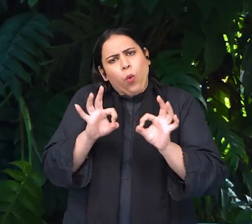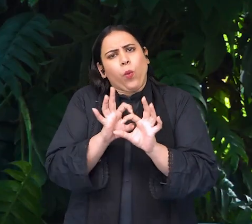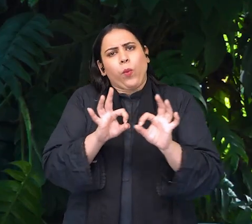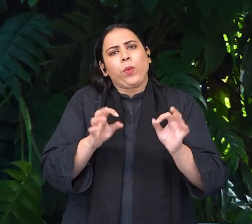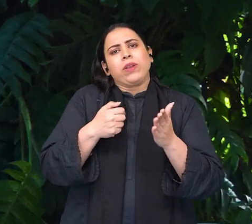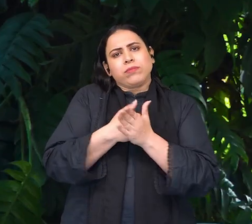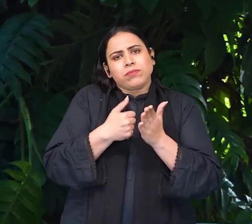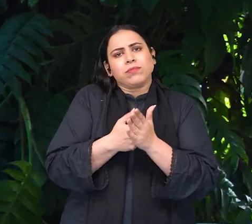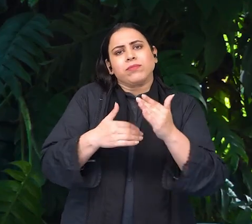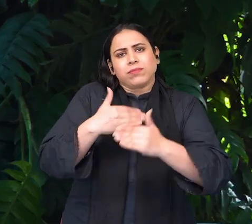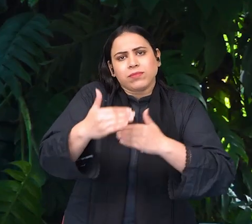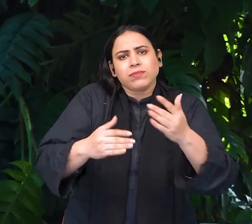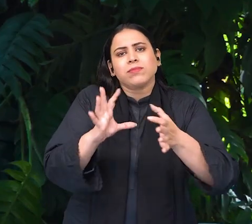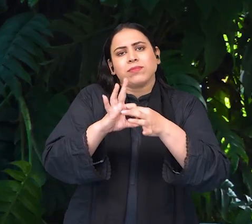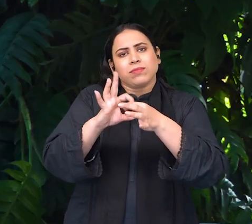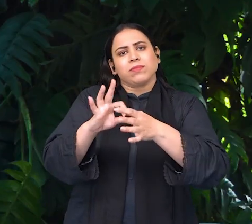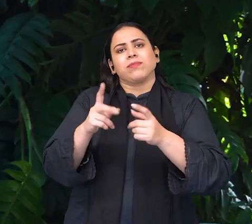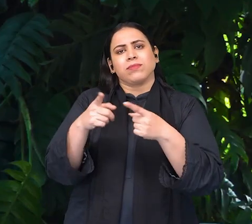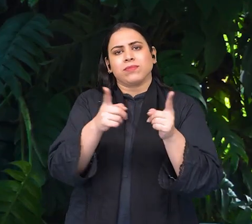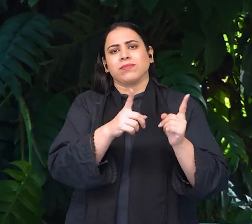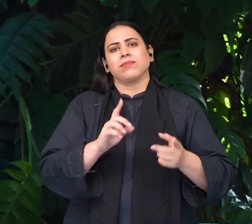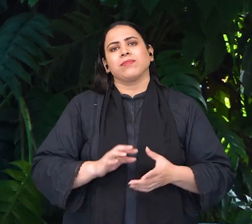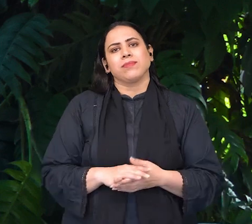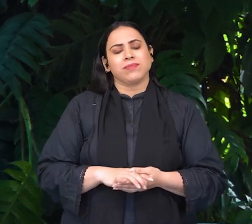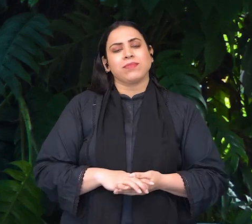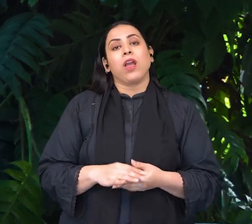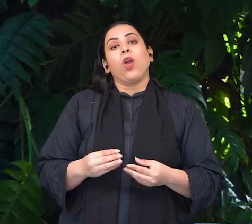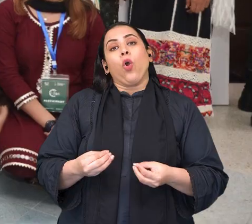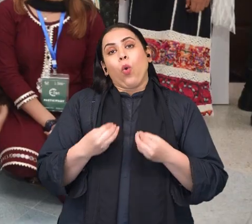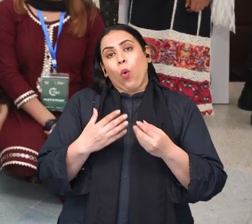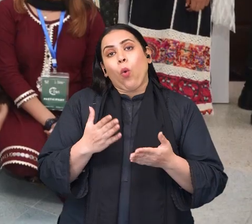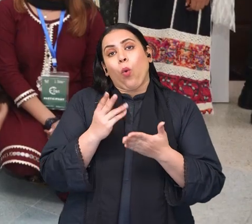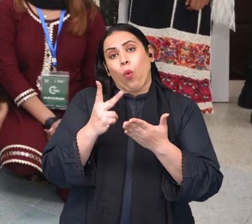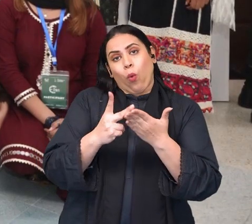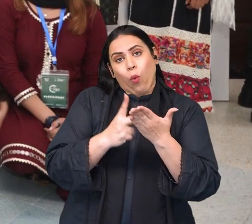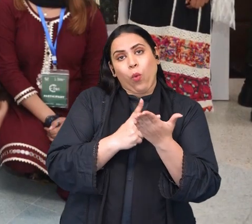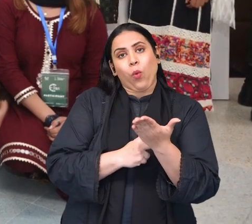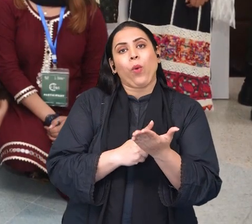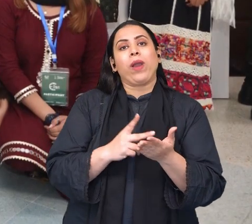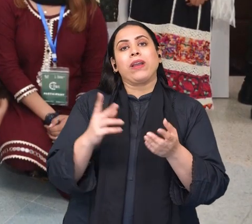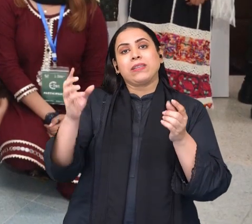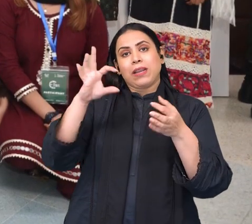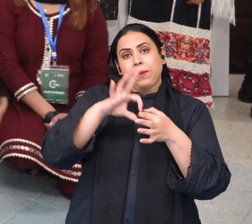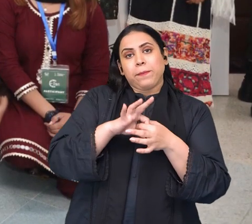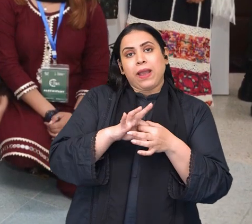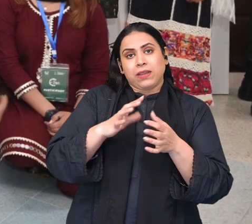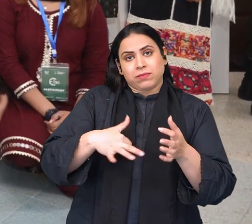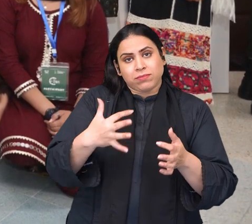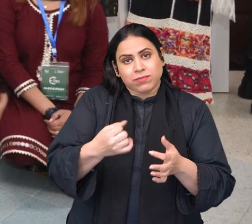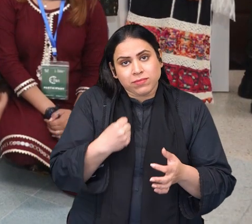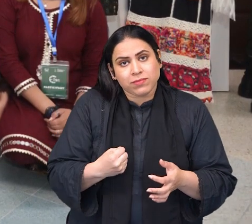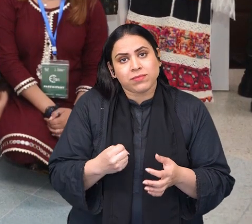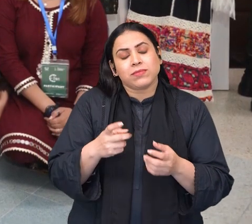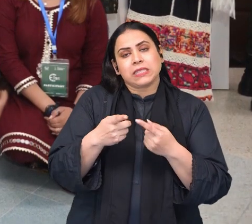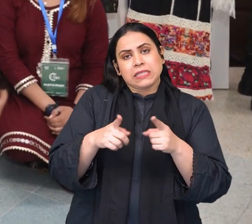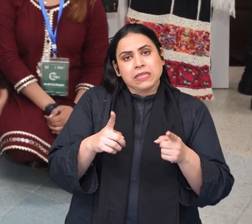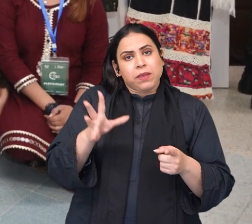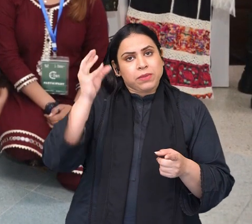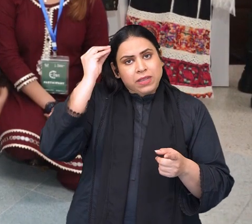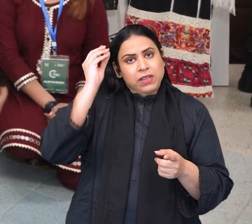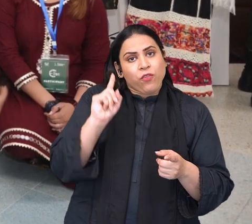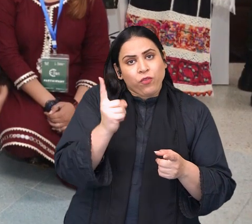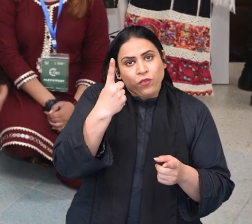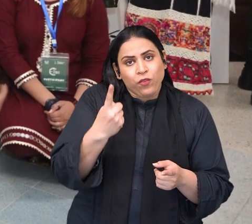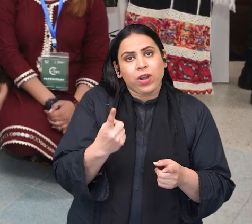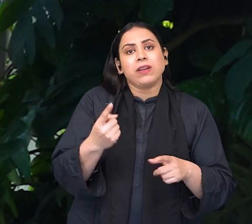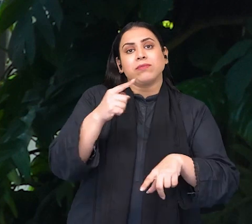मैनी ऑफ देम एंड ट्राइंग टू कनेक्ट देम फर्दर विद डिफरेंट अपॉर्चुनिटीज़। Khushhali Fellowship Program was a pioneering initiative. Something of this